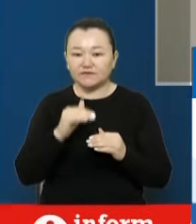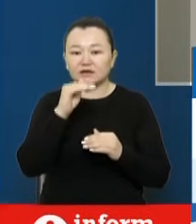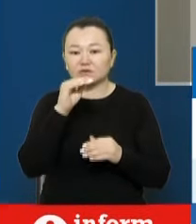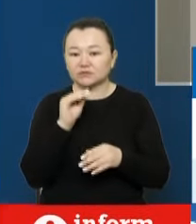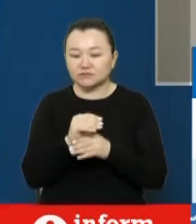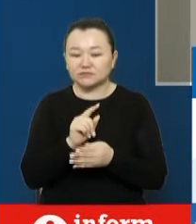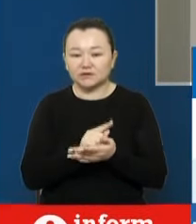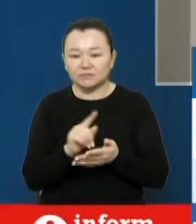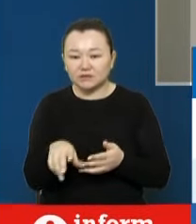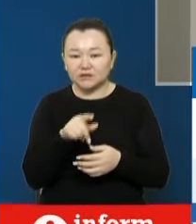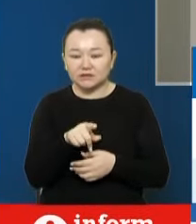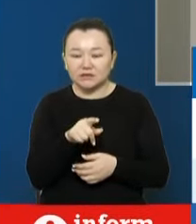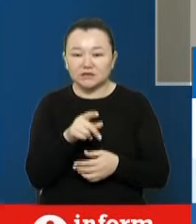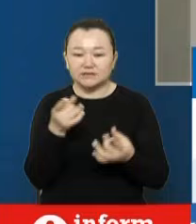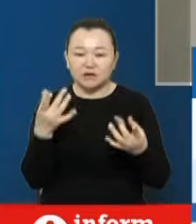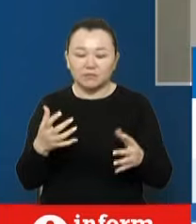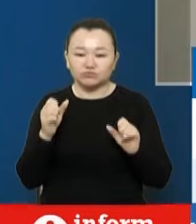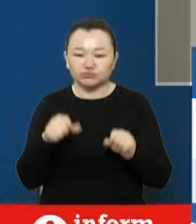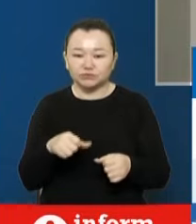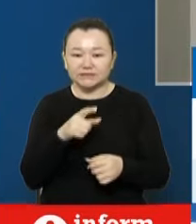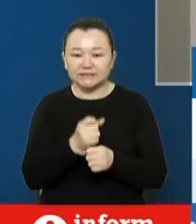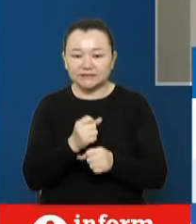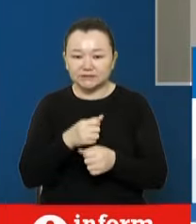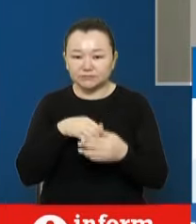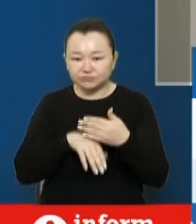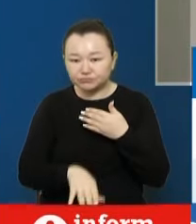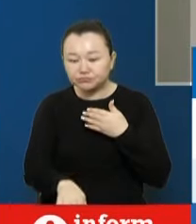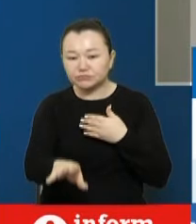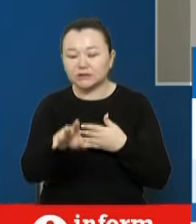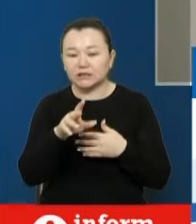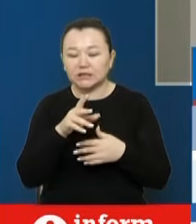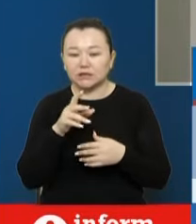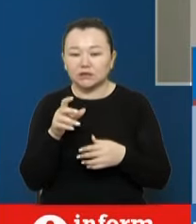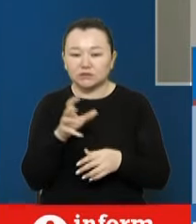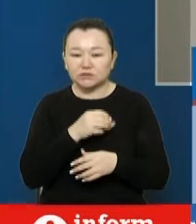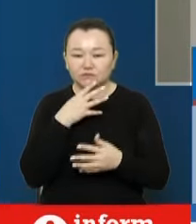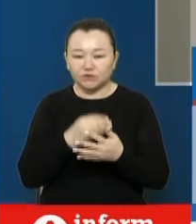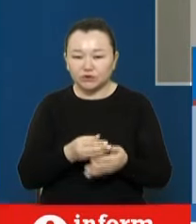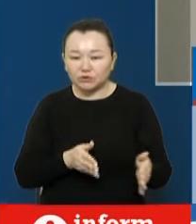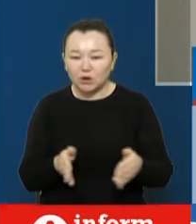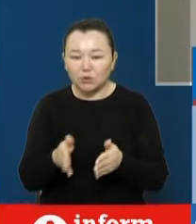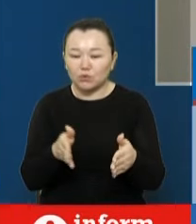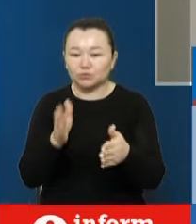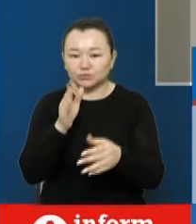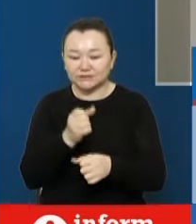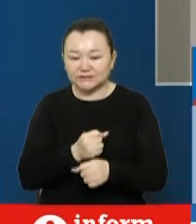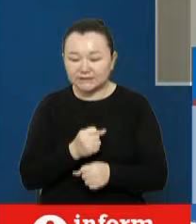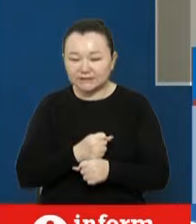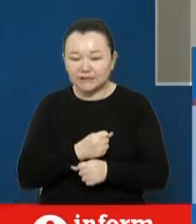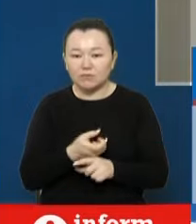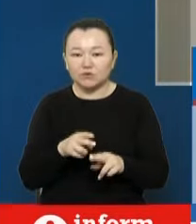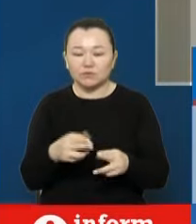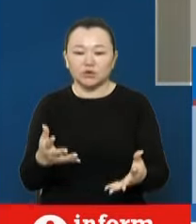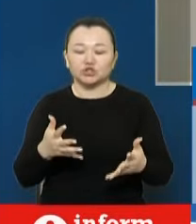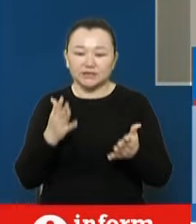это запросто может, она делает снизу, она эту землю кушает по ходу своей дороги. И, конечно, там